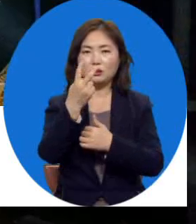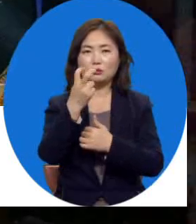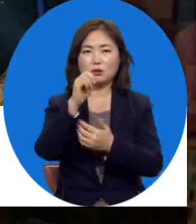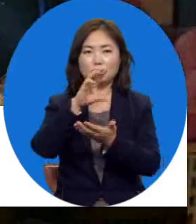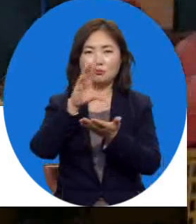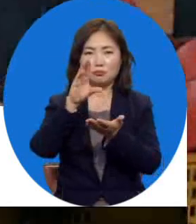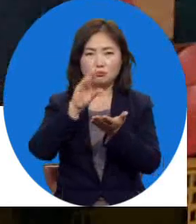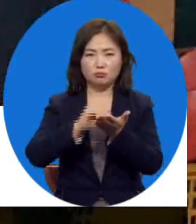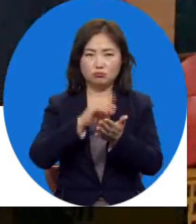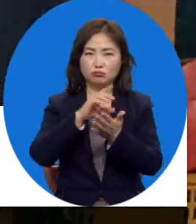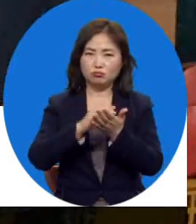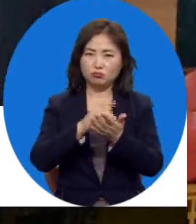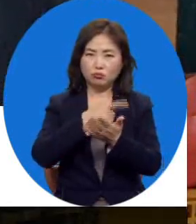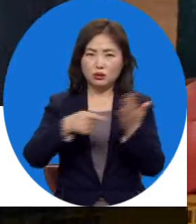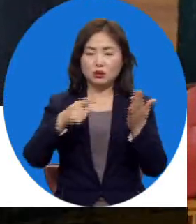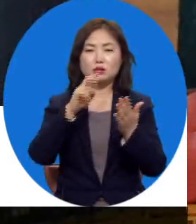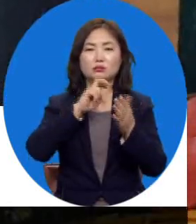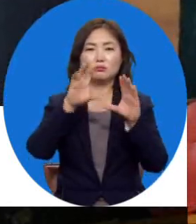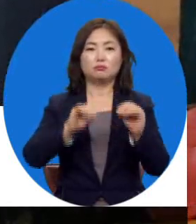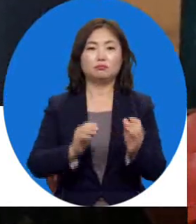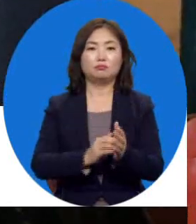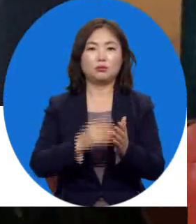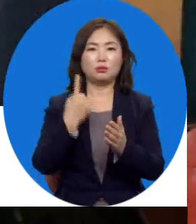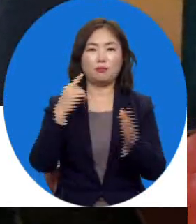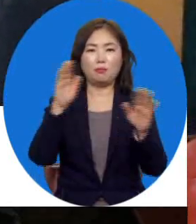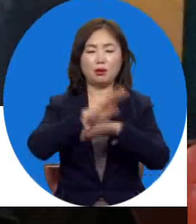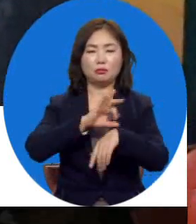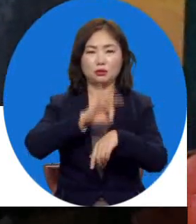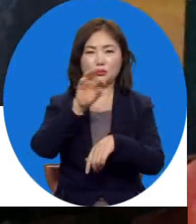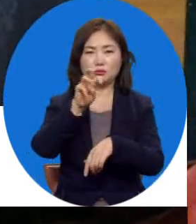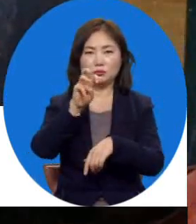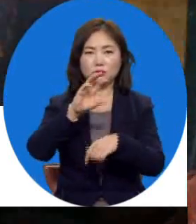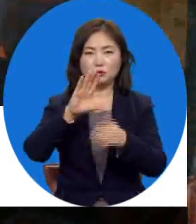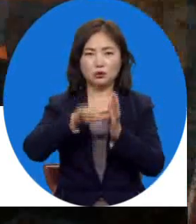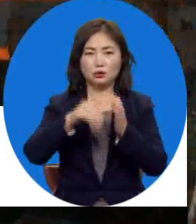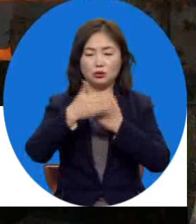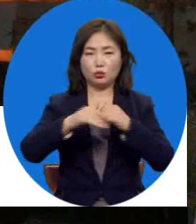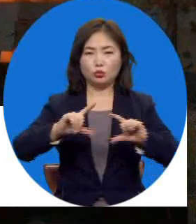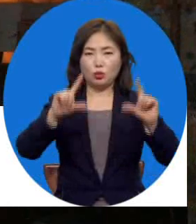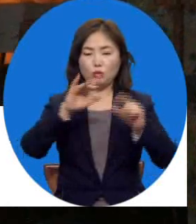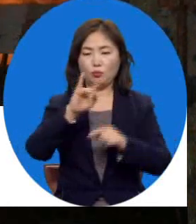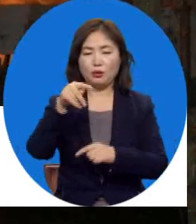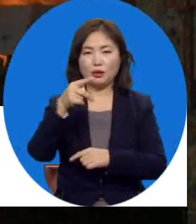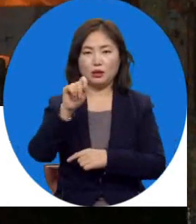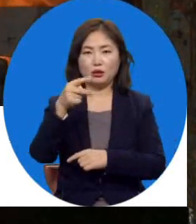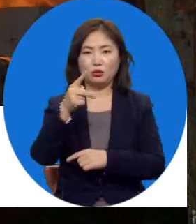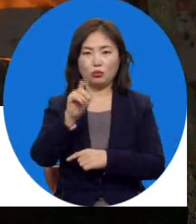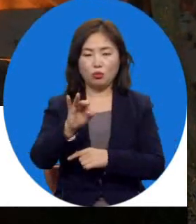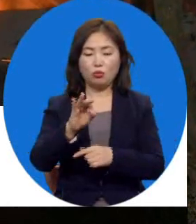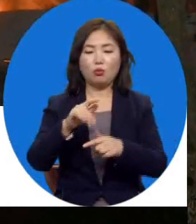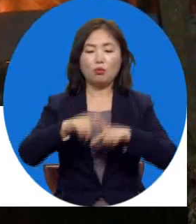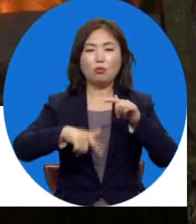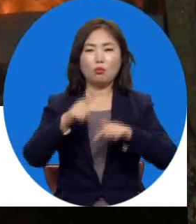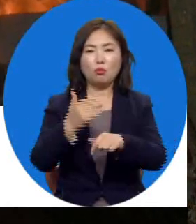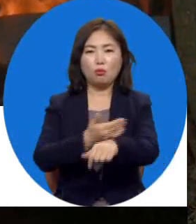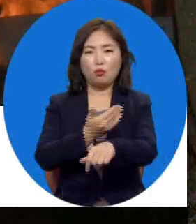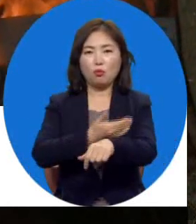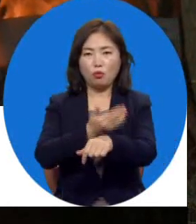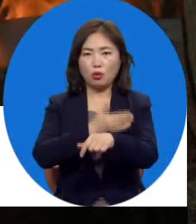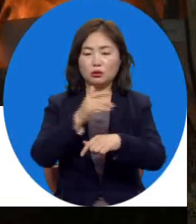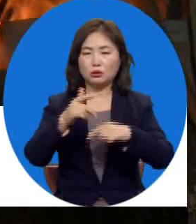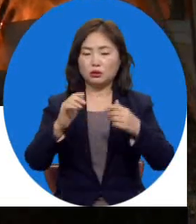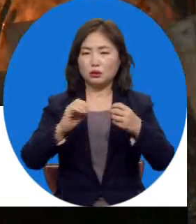피해를 낸뒤 20분 만에 꺼졌습니다. 또 어젯밤 10시 반쯤에는 대구시 동구 백안동에 있는 한